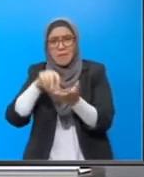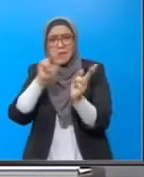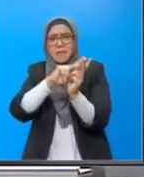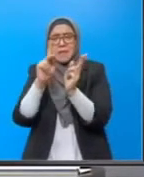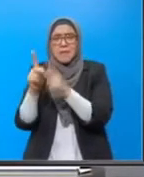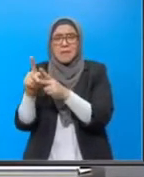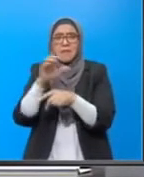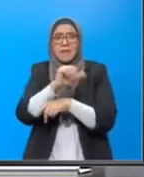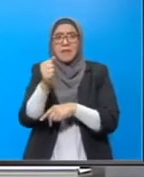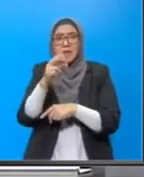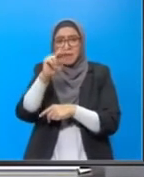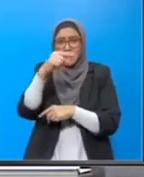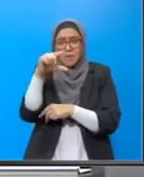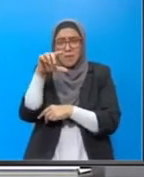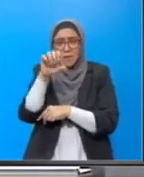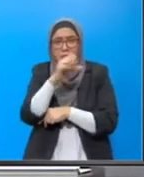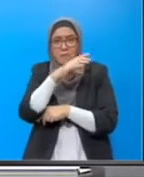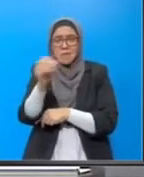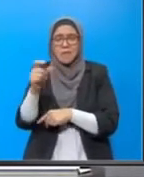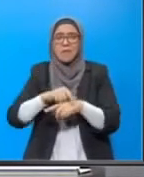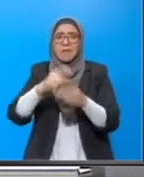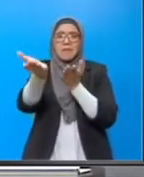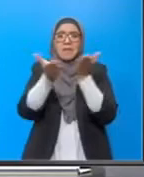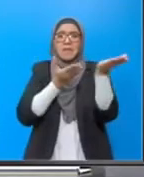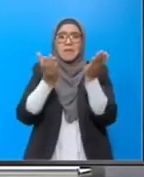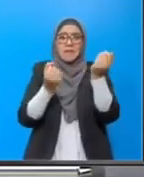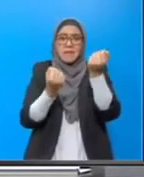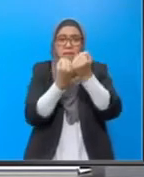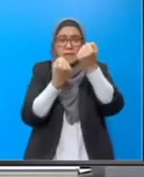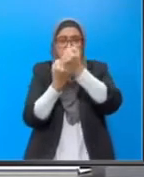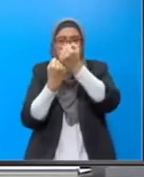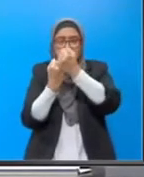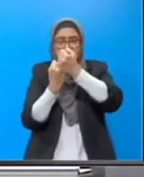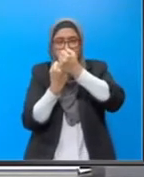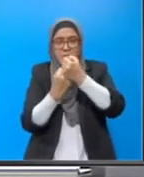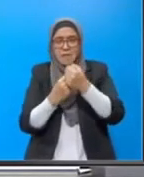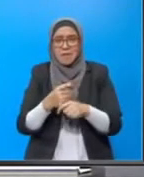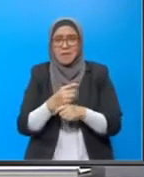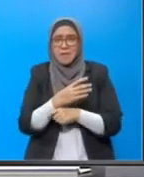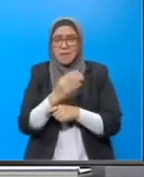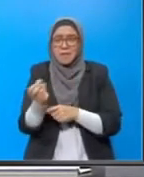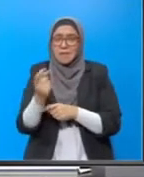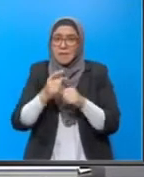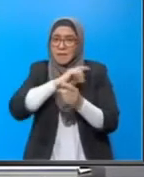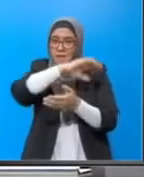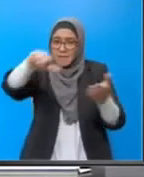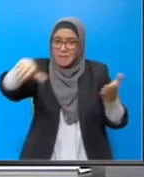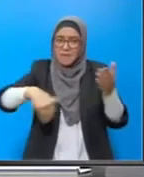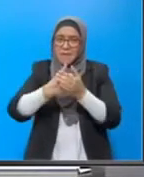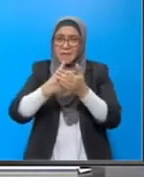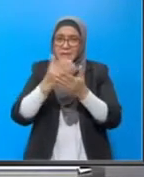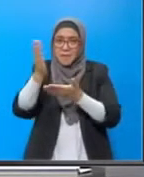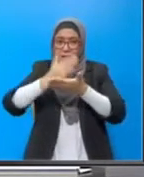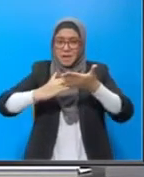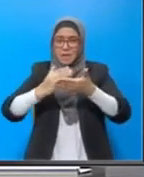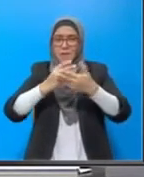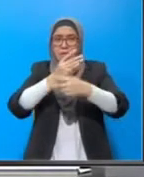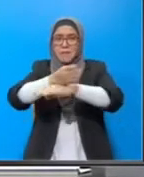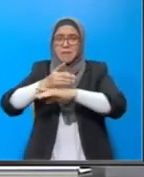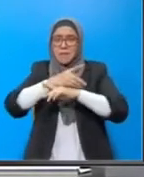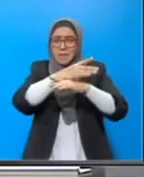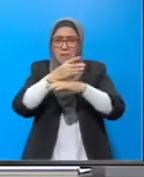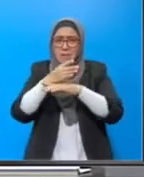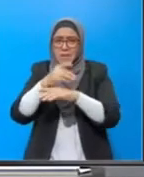lereng unggas selain pergi ke matang sokongan dan input pertanian secara keseluruhannya bagi sektor peternakan seramai